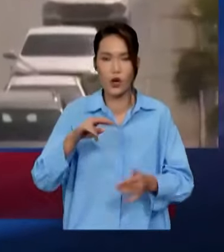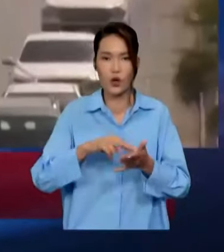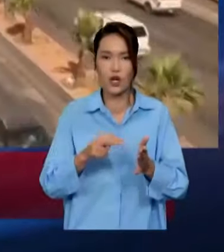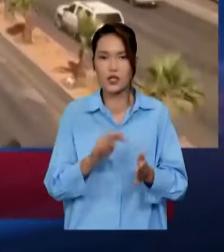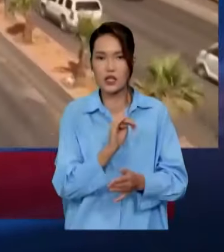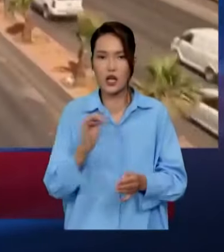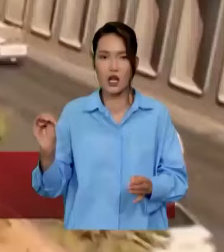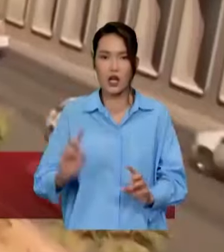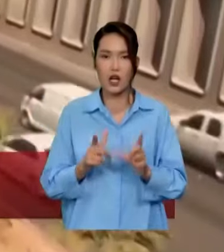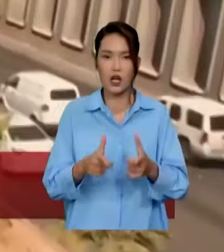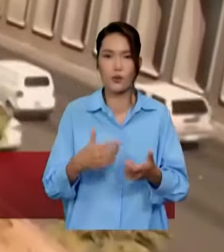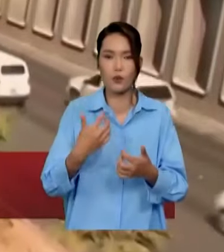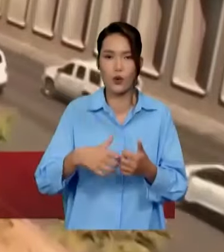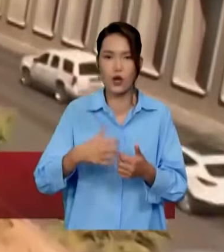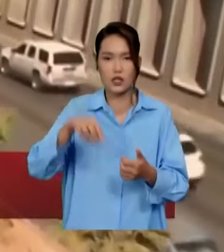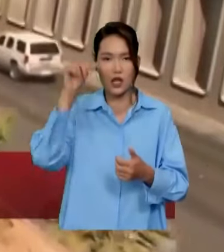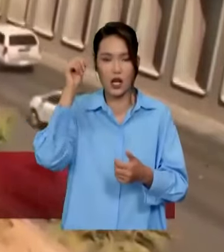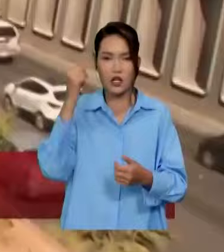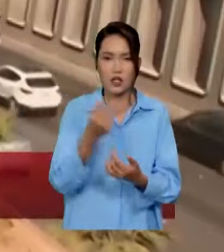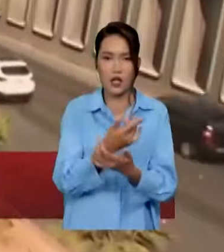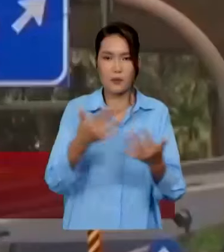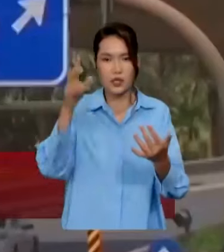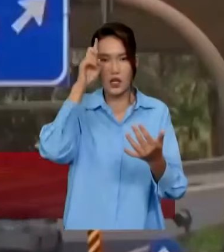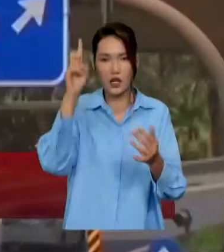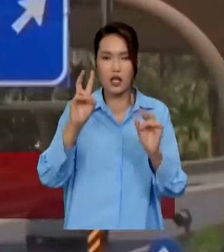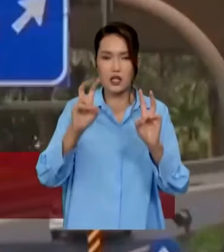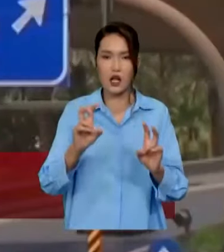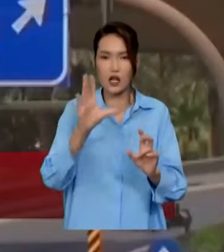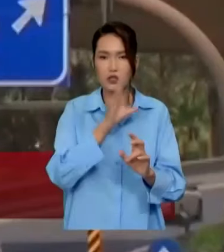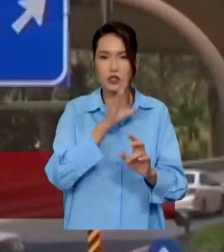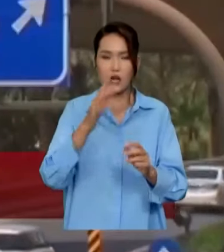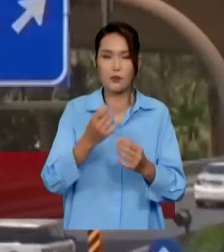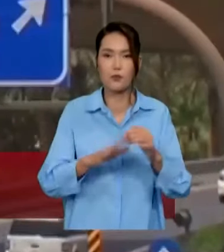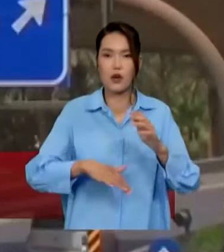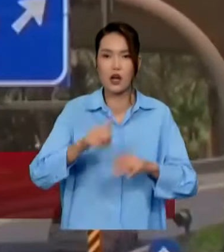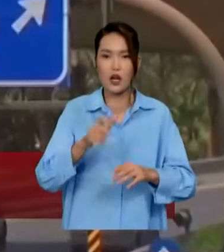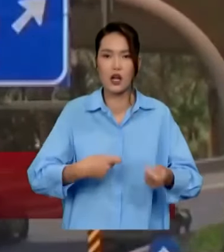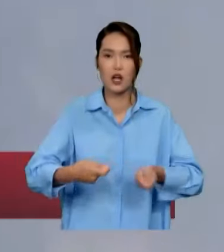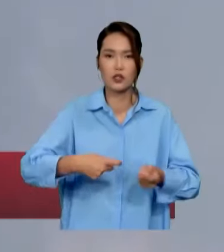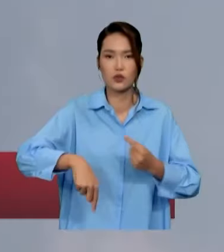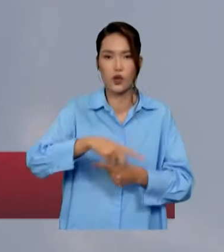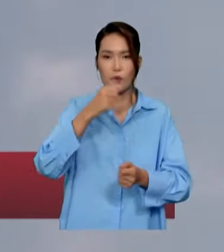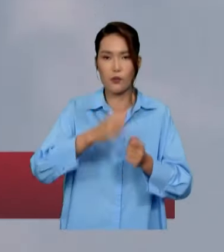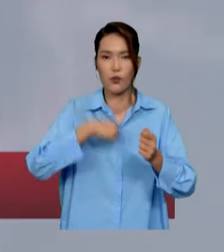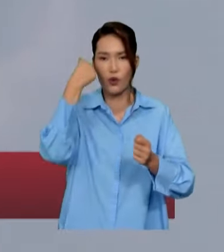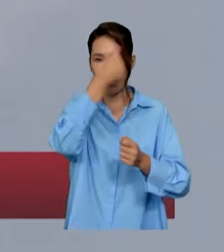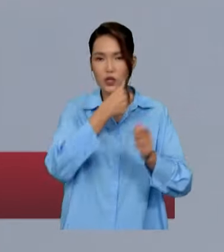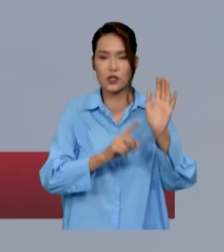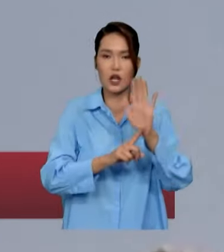ресми тіркелген Орталық Азиядағы бірнеше ел атанды. Тараптар арасындағы сауда айналымыда жыл басынан